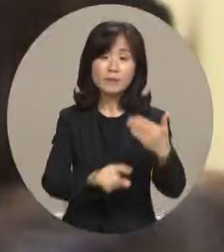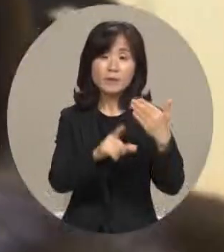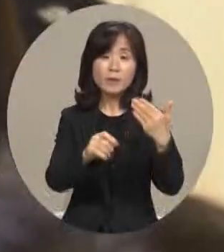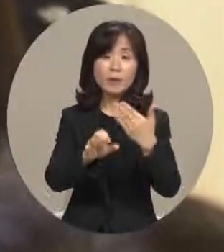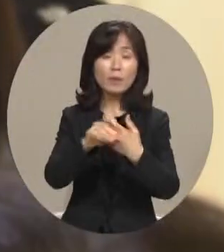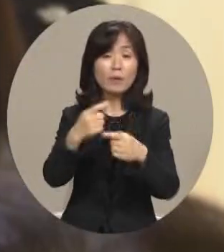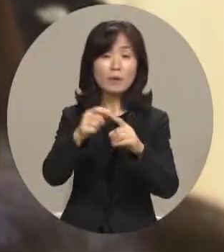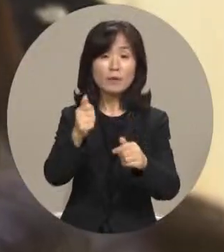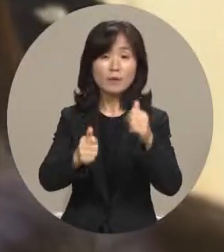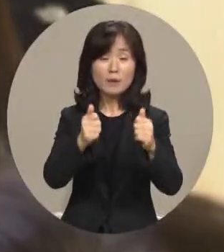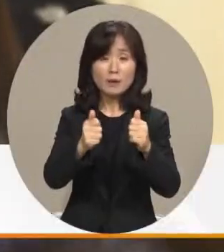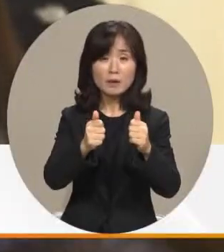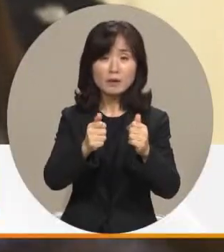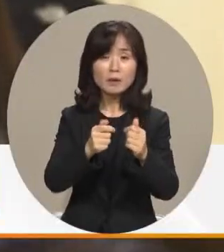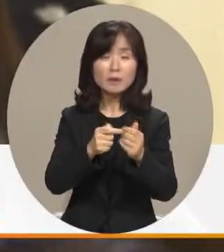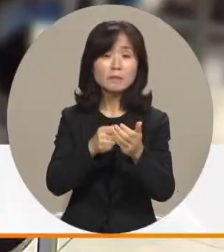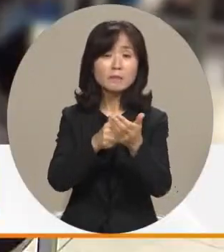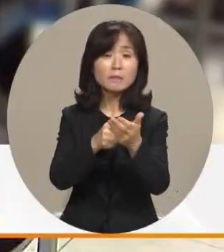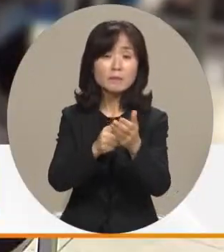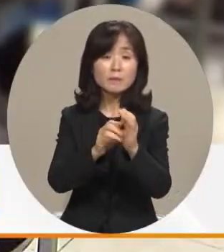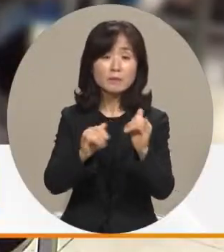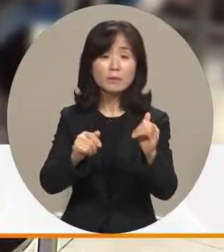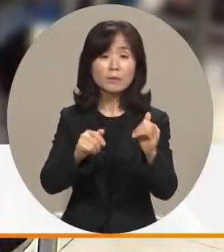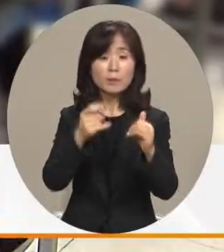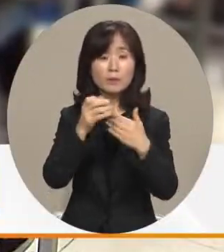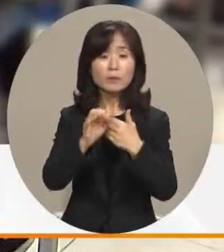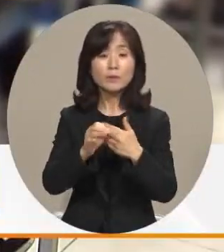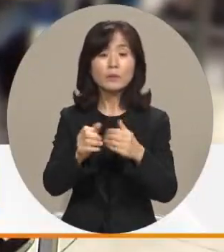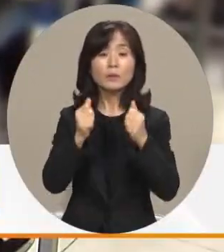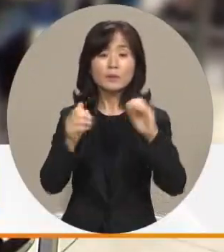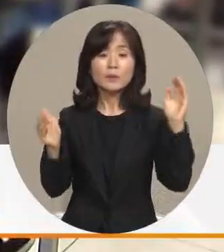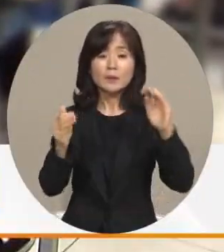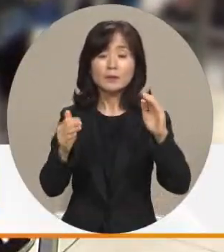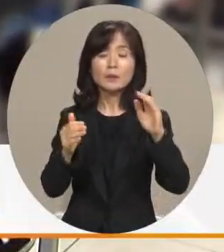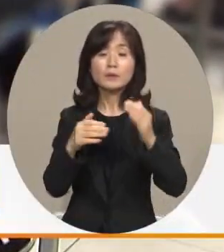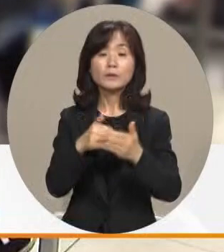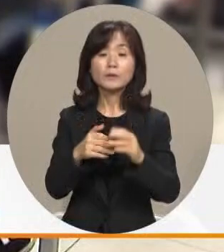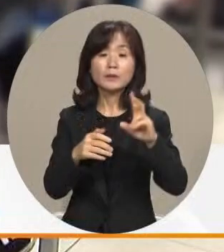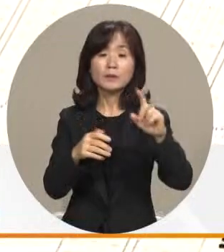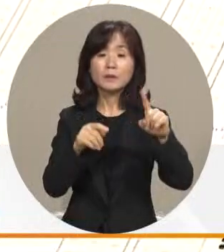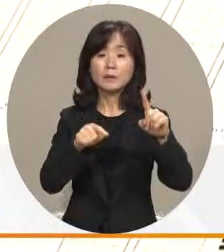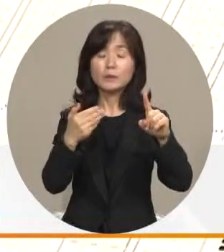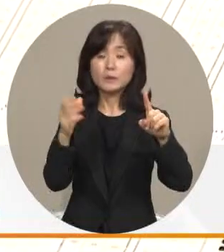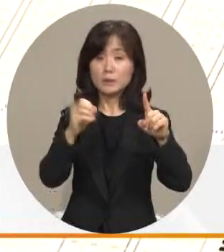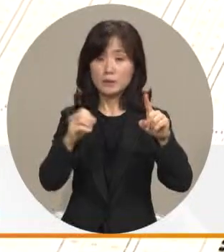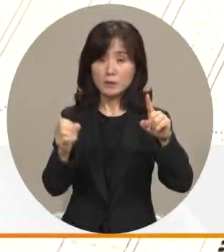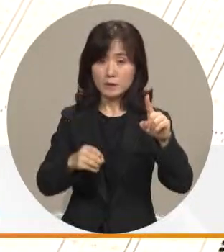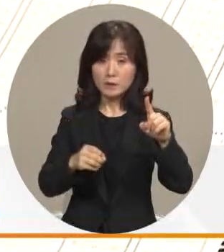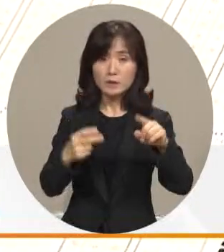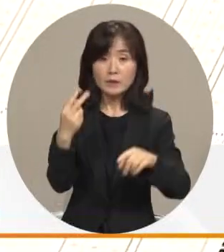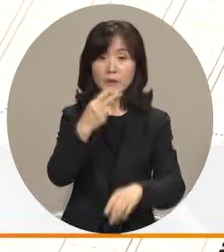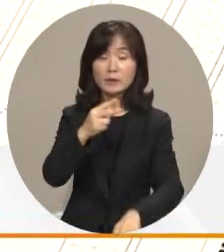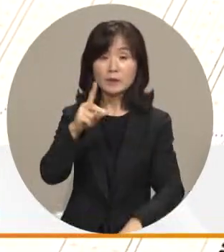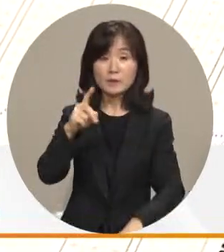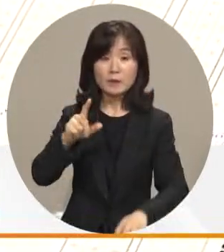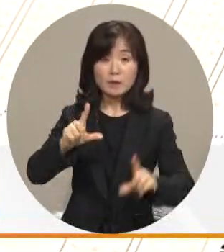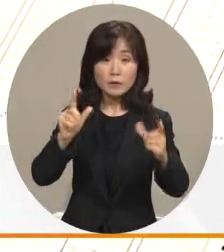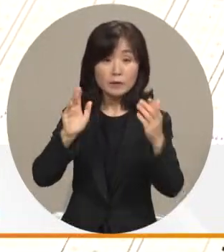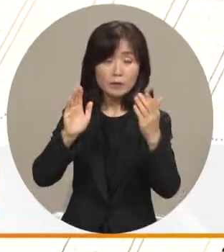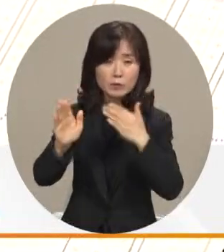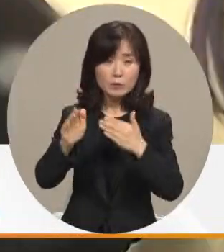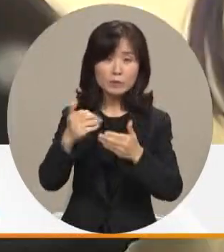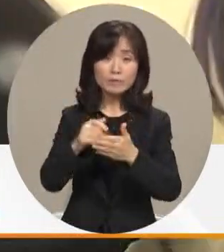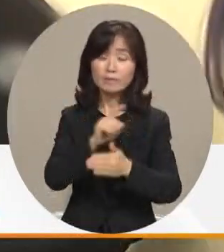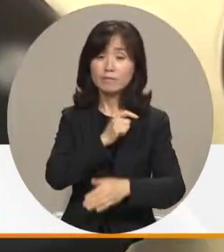9월 모의평가 지원자 가운데 졸업생 비중이 21.9%를 기록해 공시가 시작된 2011학년도 이후 최고 수준인 걸로